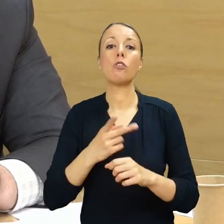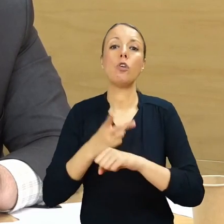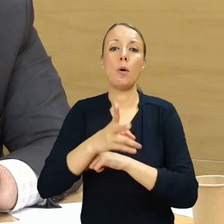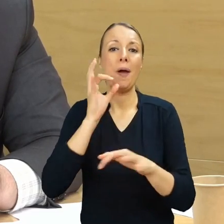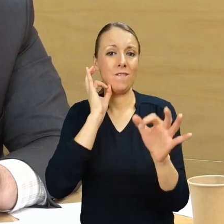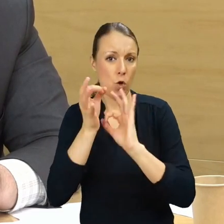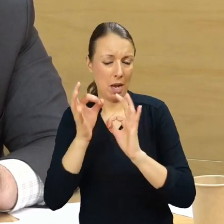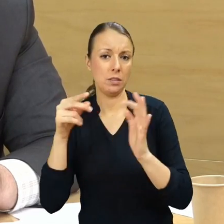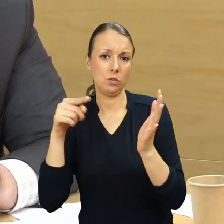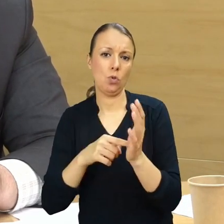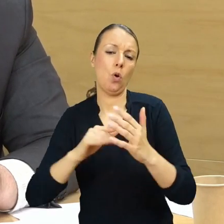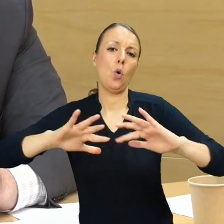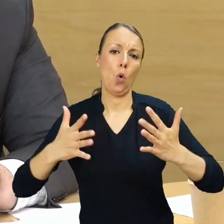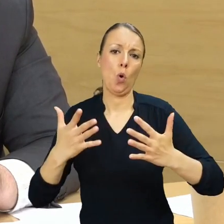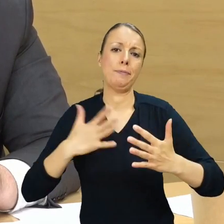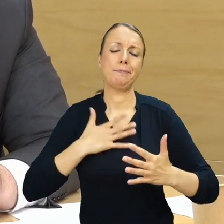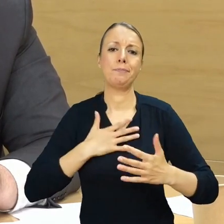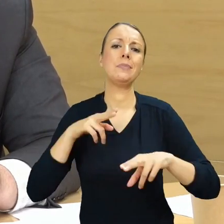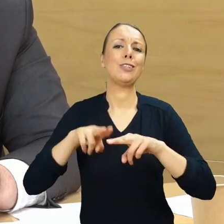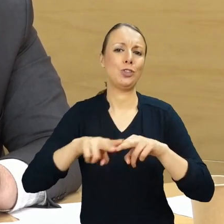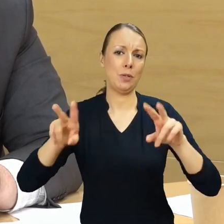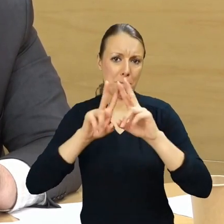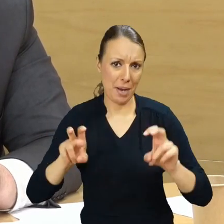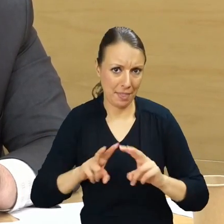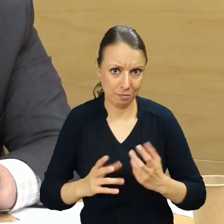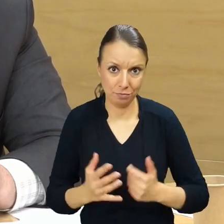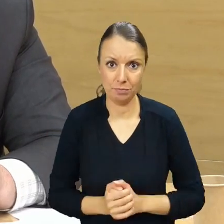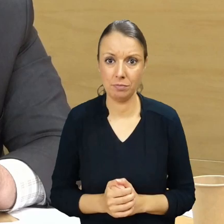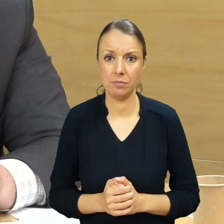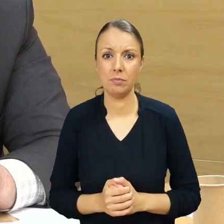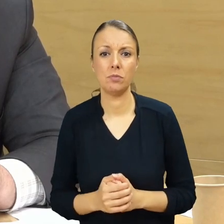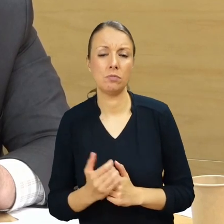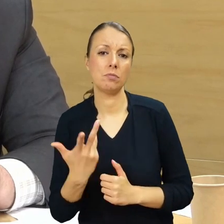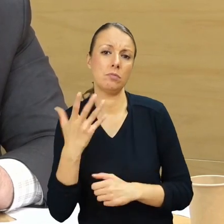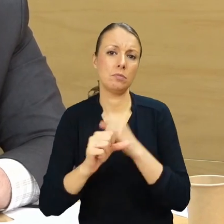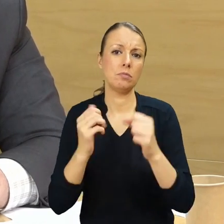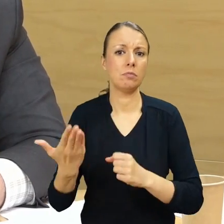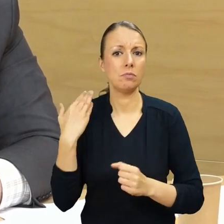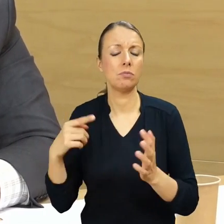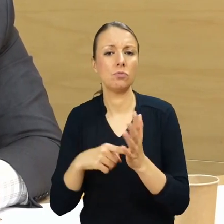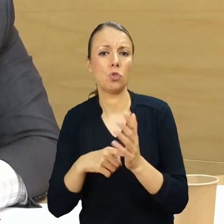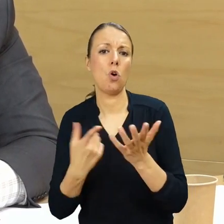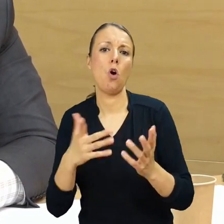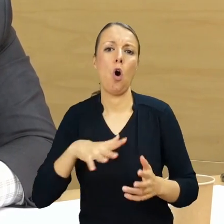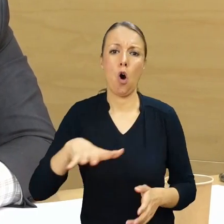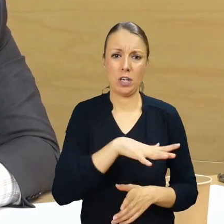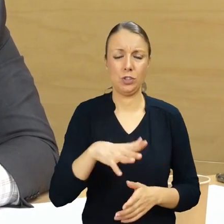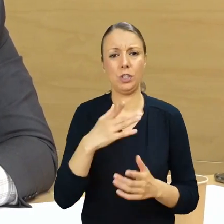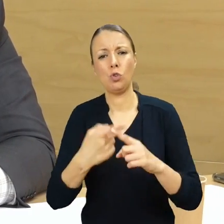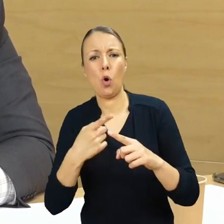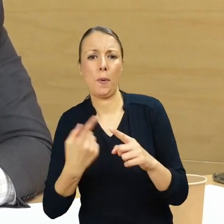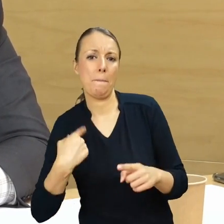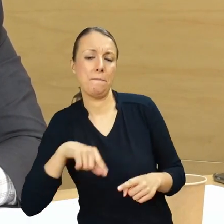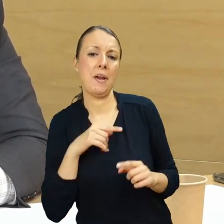w ostatnich latach trochę z obszaru litygacji strategicznej w tym zakresie się wycofaliśmy. Trochę z powodu